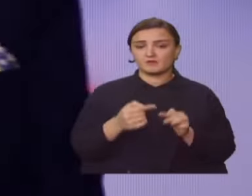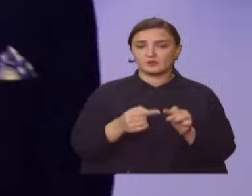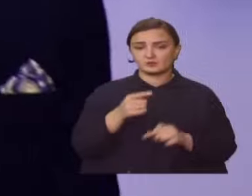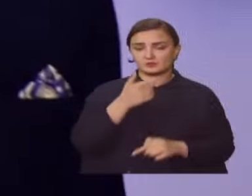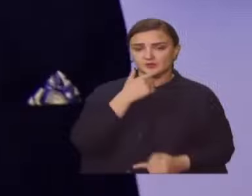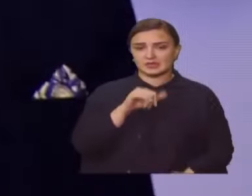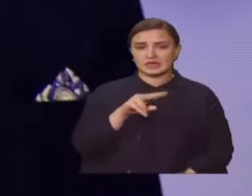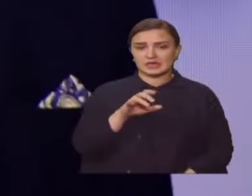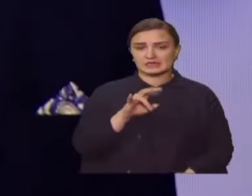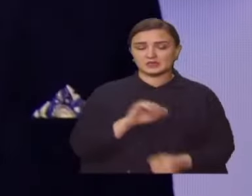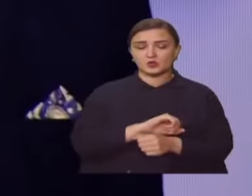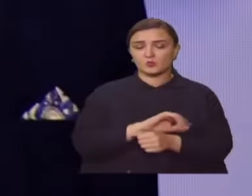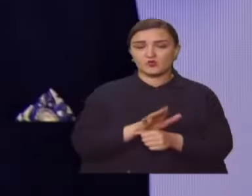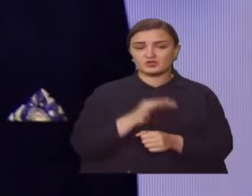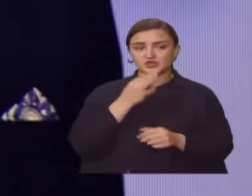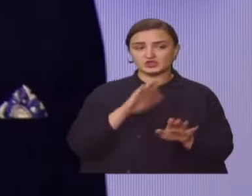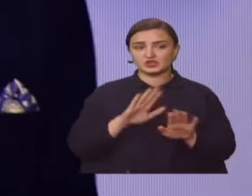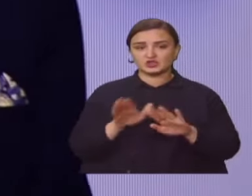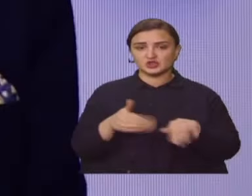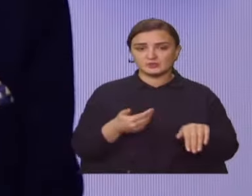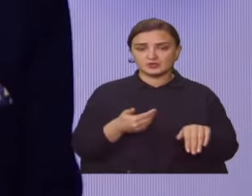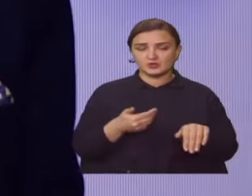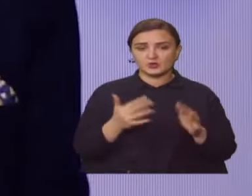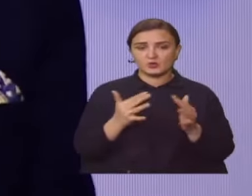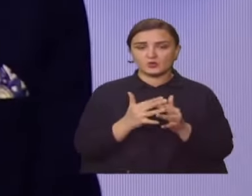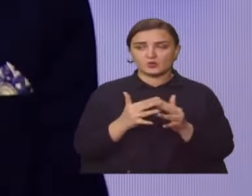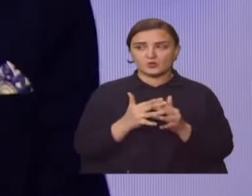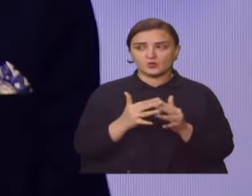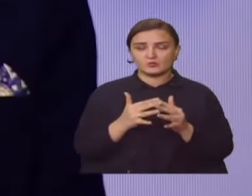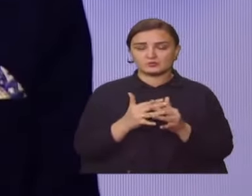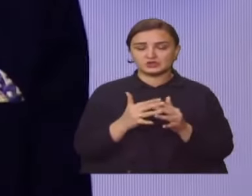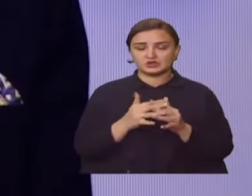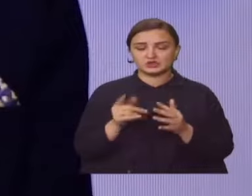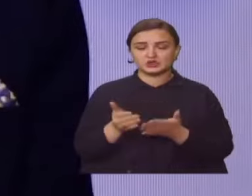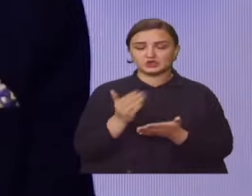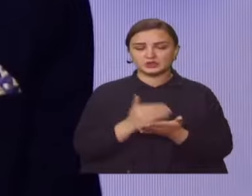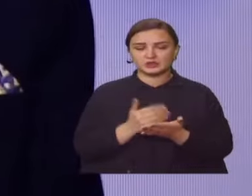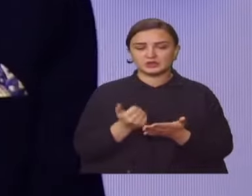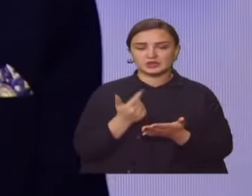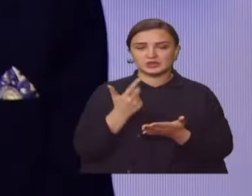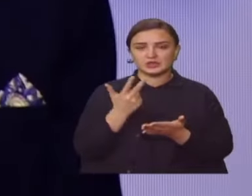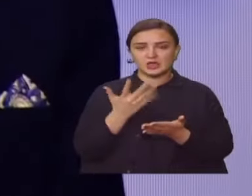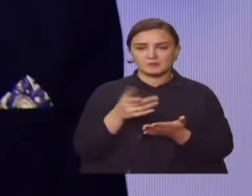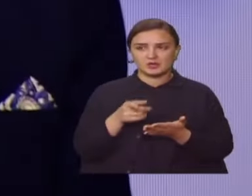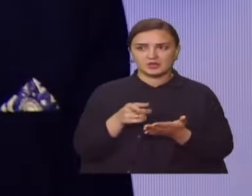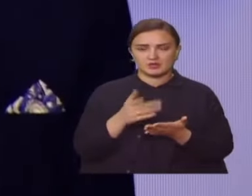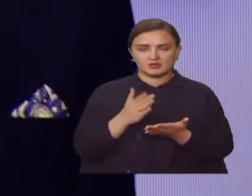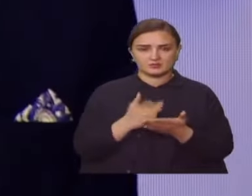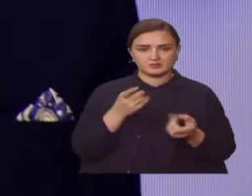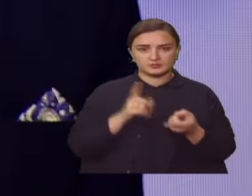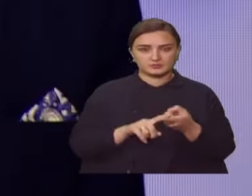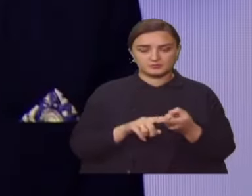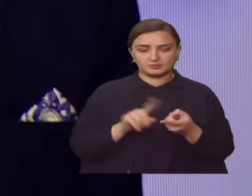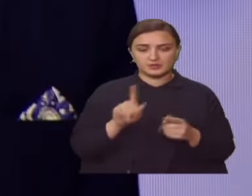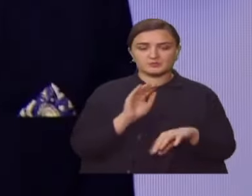აი ეს პოსტპანდემიური და ომის ეფექტი რამხელა ამ წუთას არ დავიწყებ ამაზე საუბარს, მაგრამ